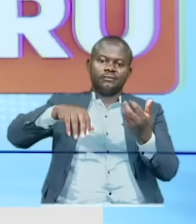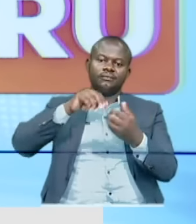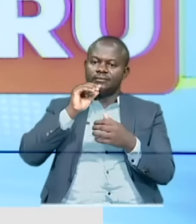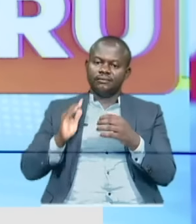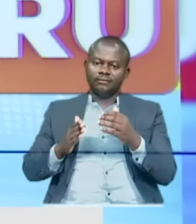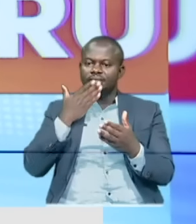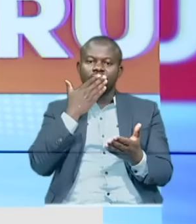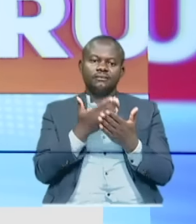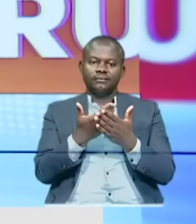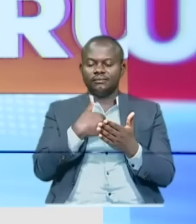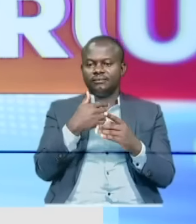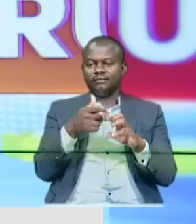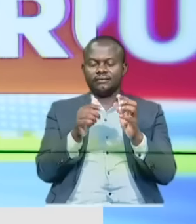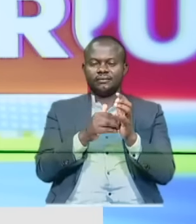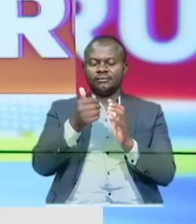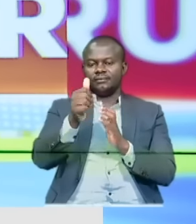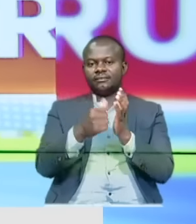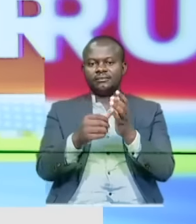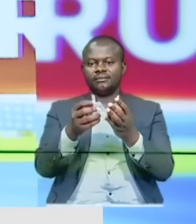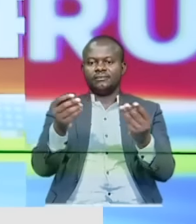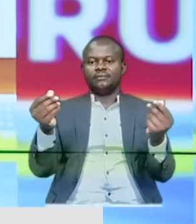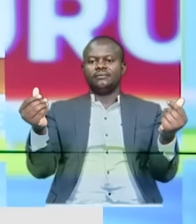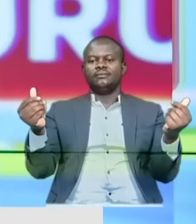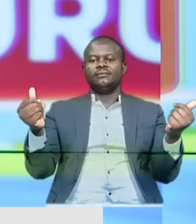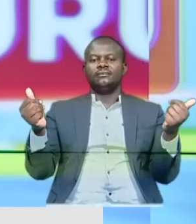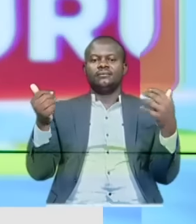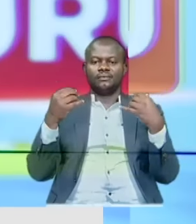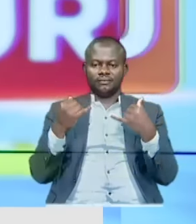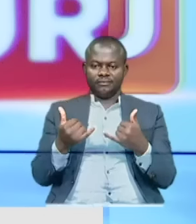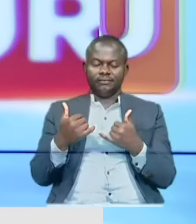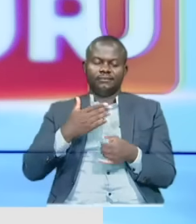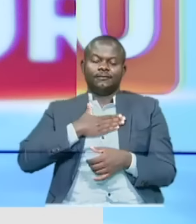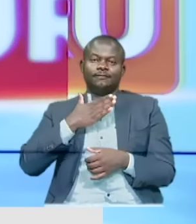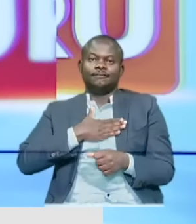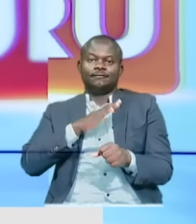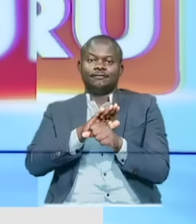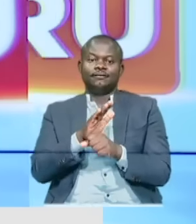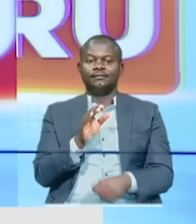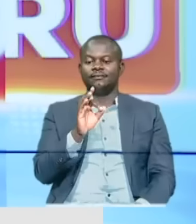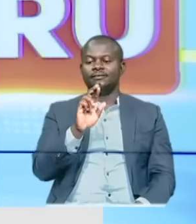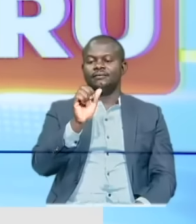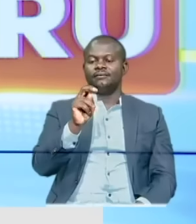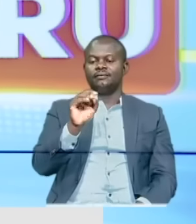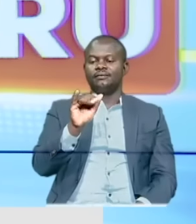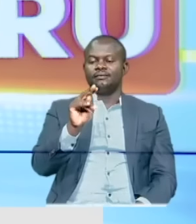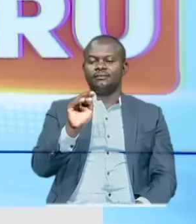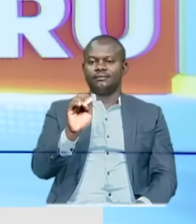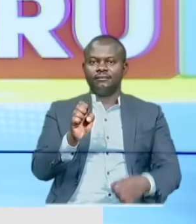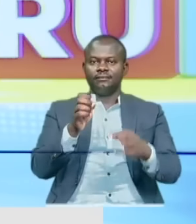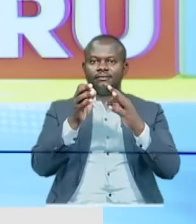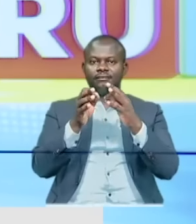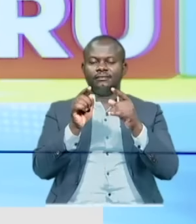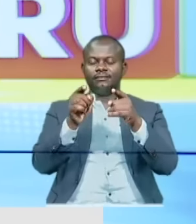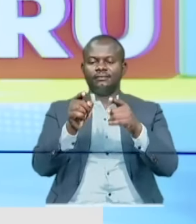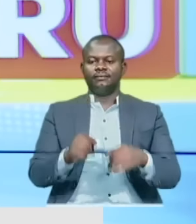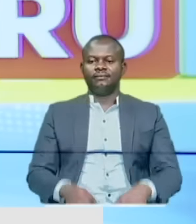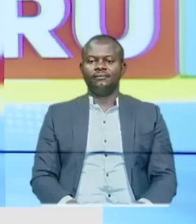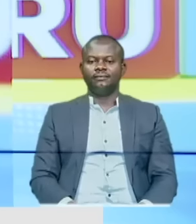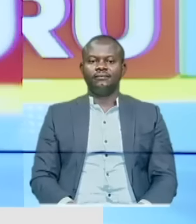neza bari bafite, ariko ubu ngubu ibyo bibazo byakemutse bakaba rero ngo bafite akanyamuneza. Mugenzi wacu Francine Umutesi yagiye reka tubwire ukuntu